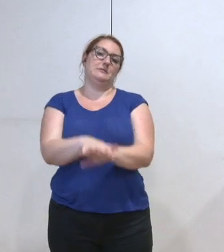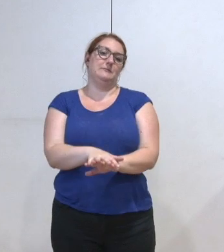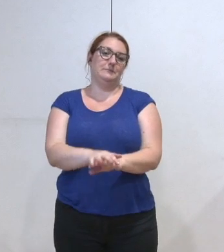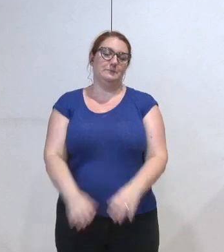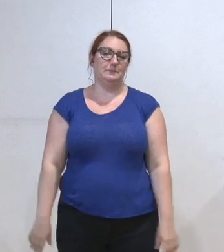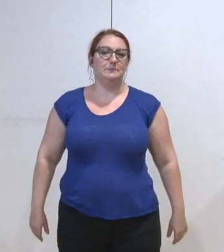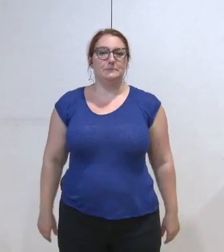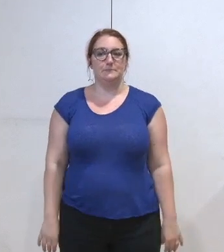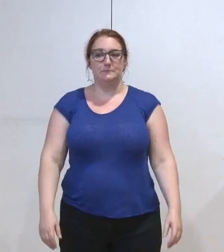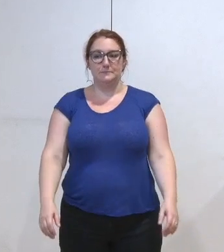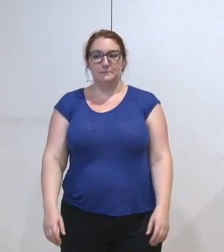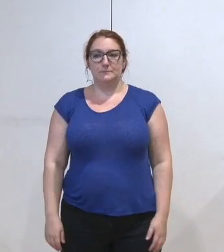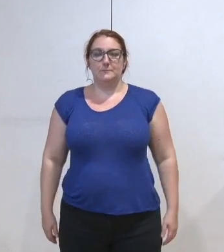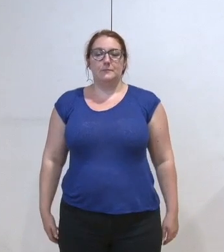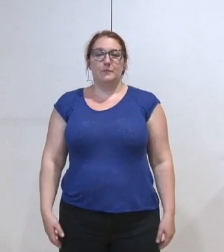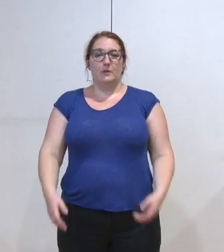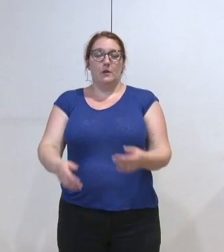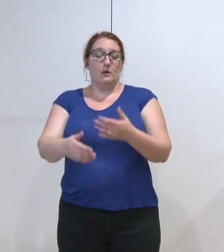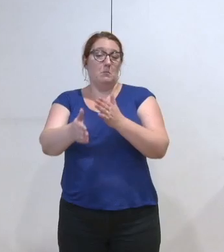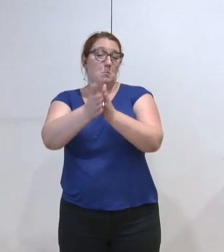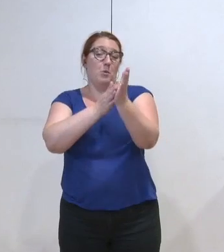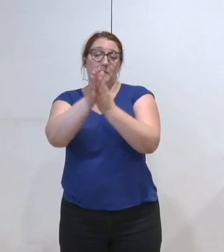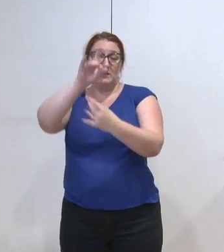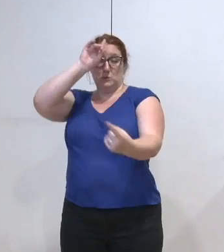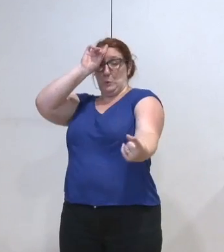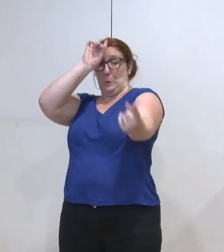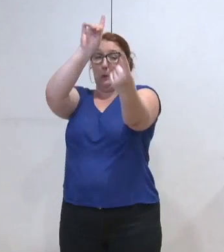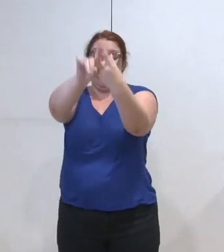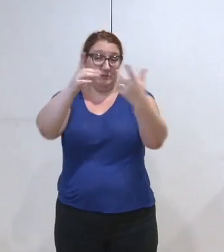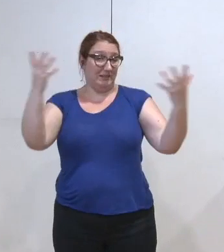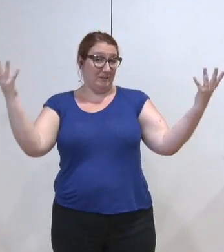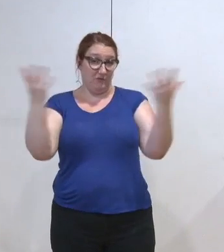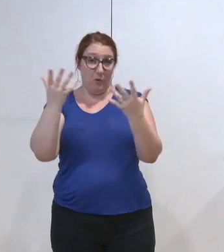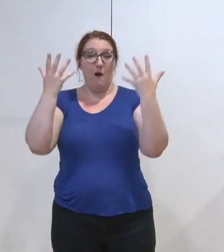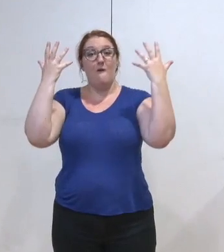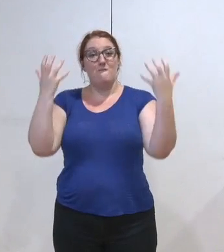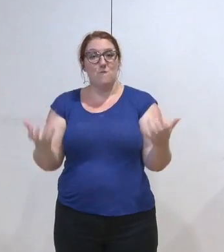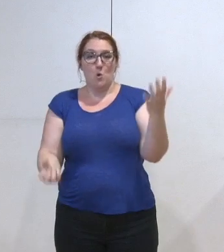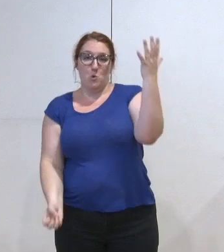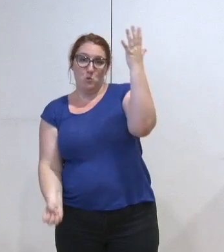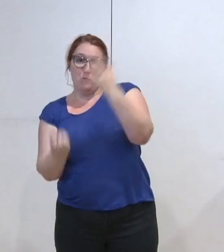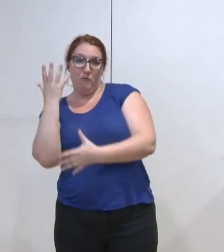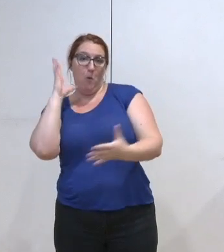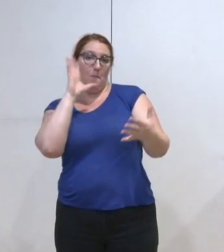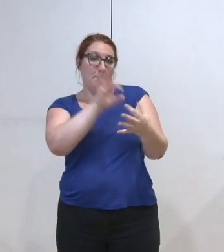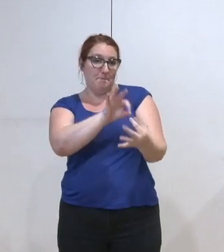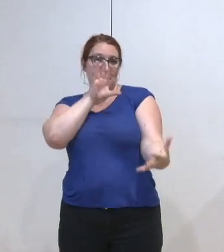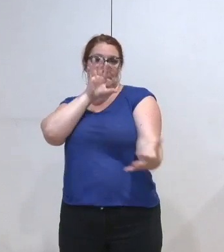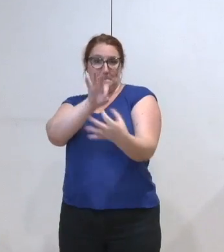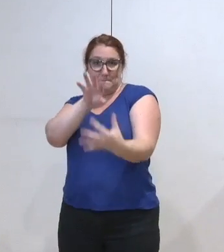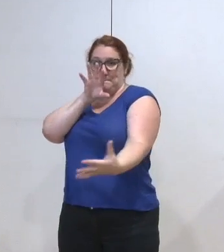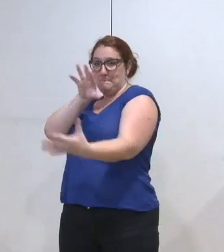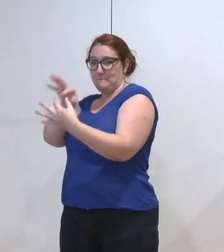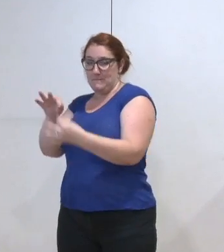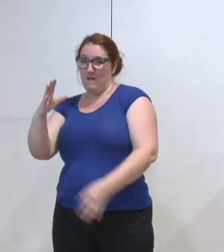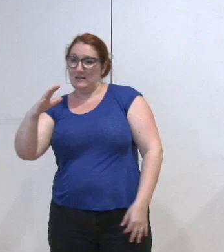CCAS nous avons l'ambition d' de nouvelles coopérations entre les différents CCS de notre territoire